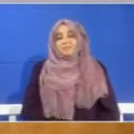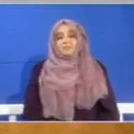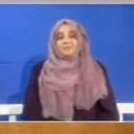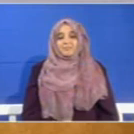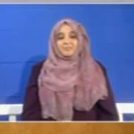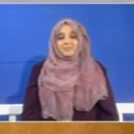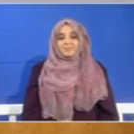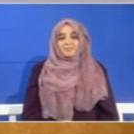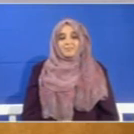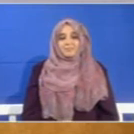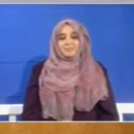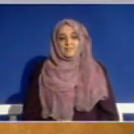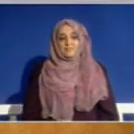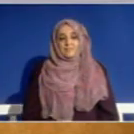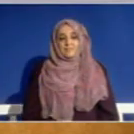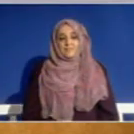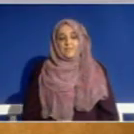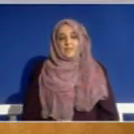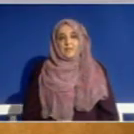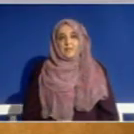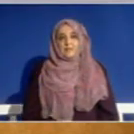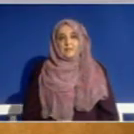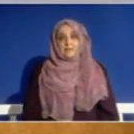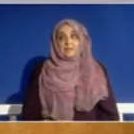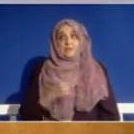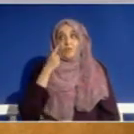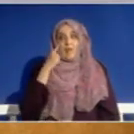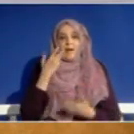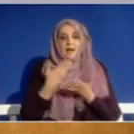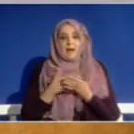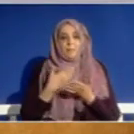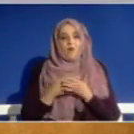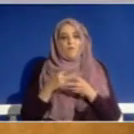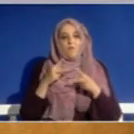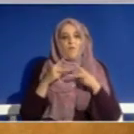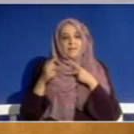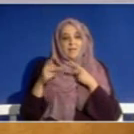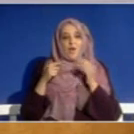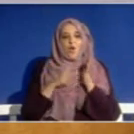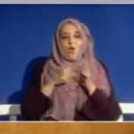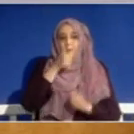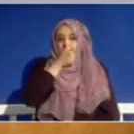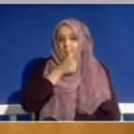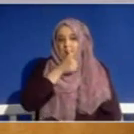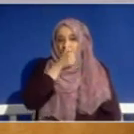وسلم، ورحمة للعالمين. يعني انظر إلى الجار حينما يصبر على أذى